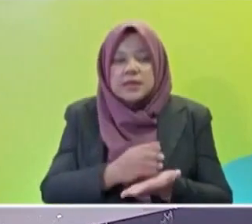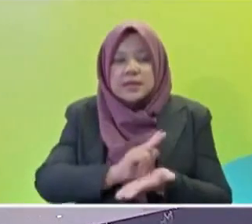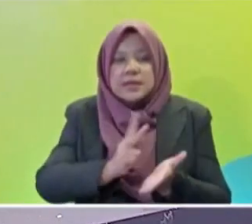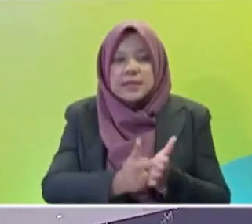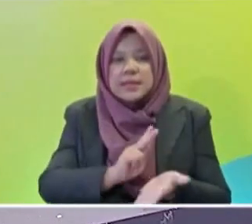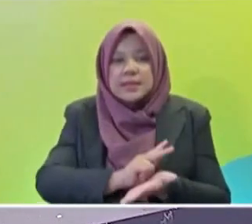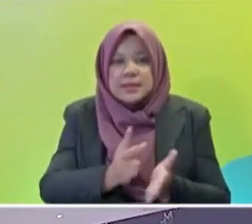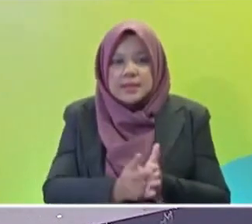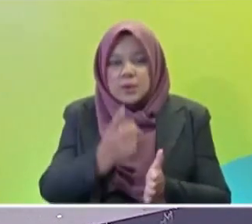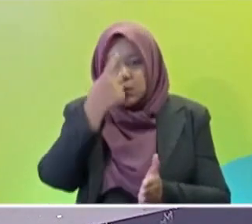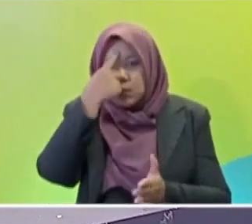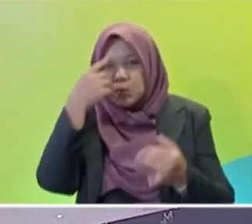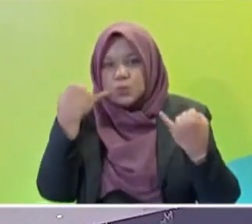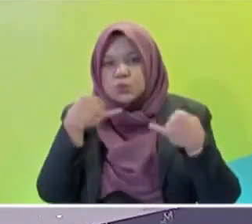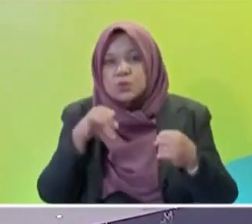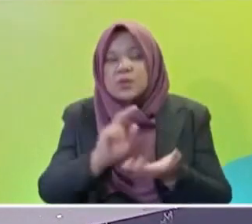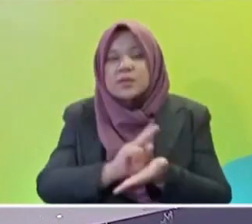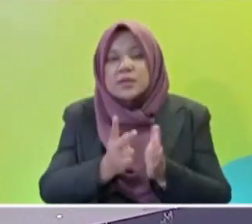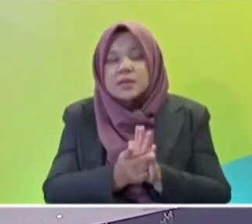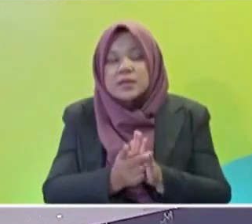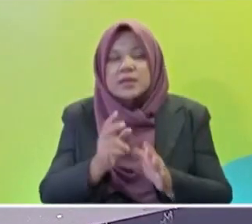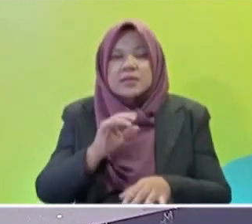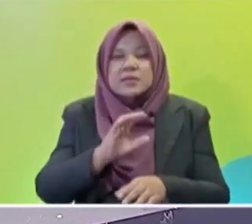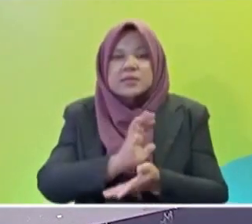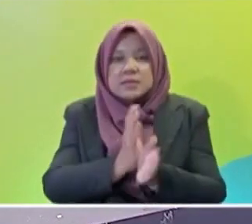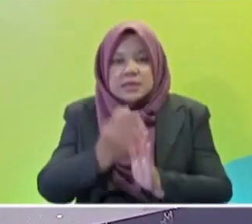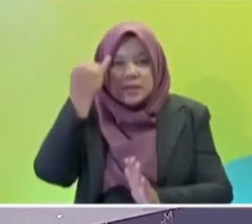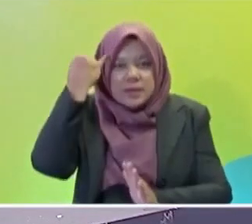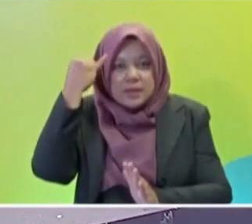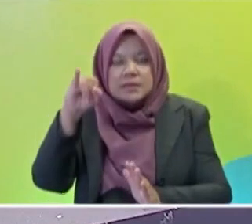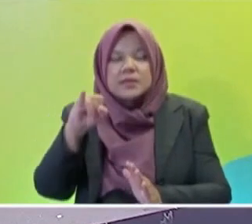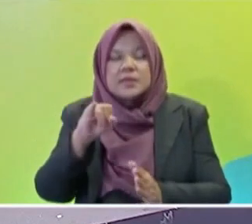untuk menjual cupcake jadi dia punya ideal